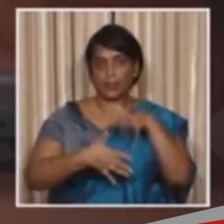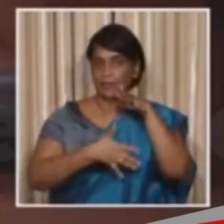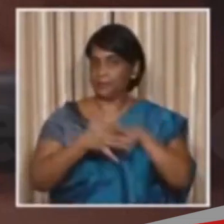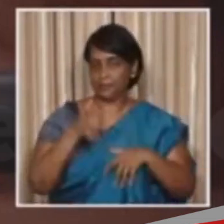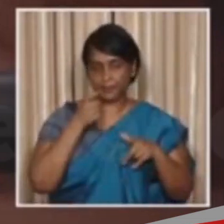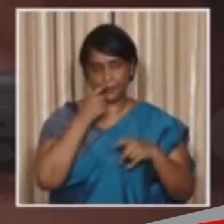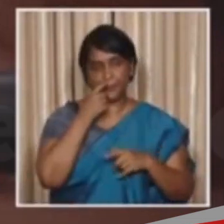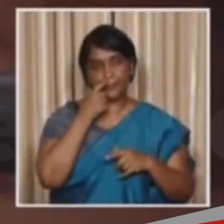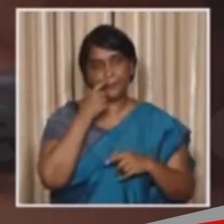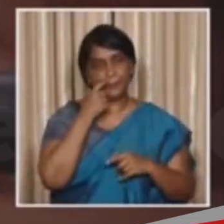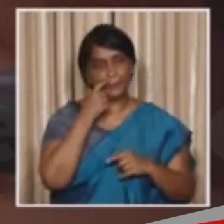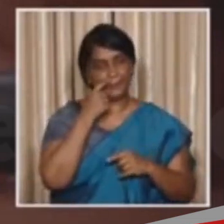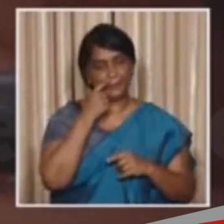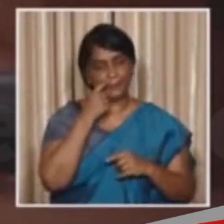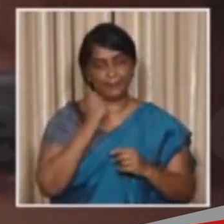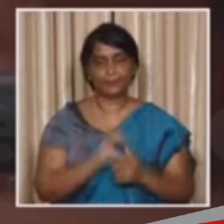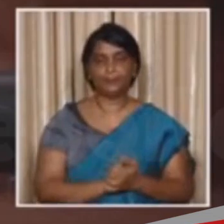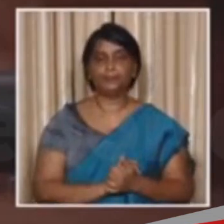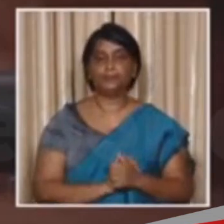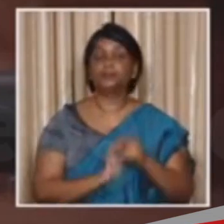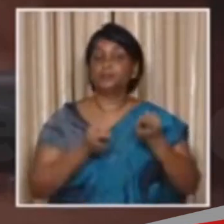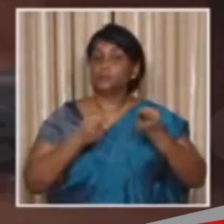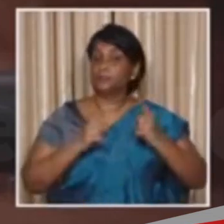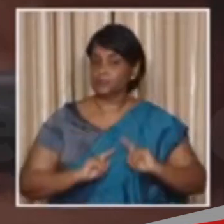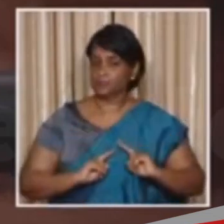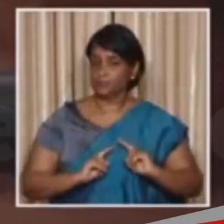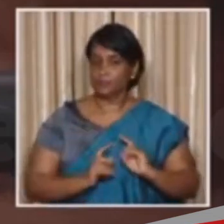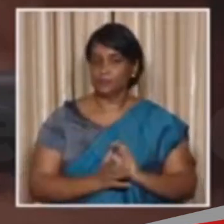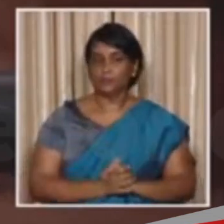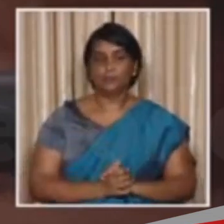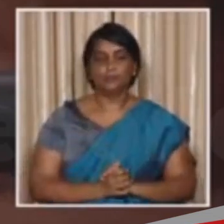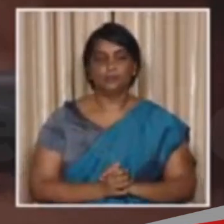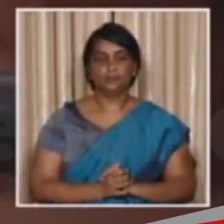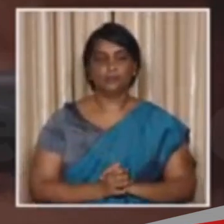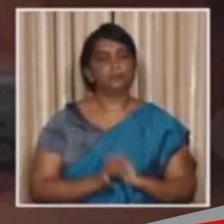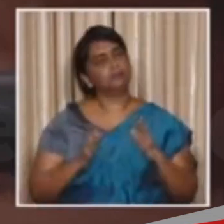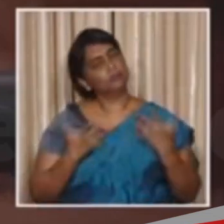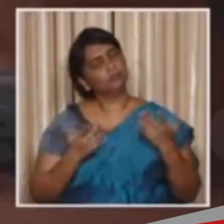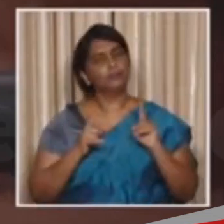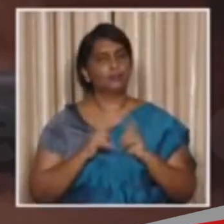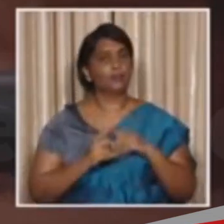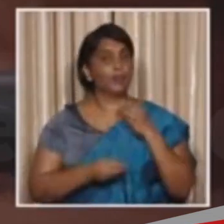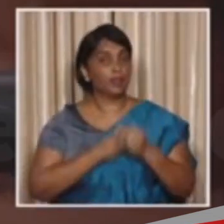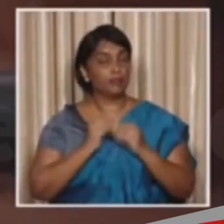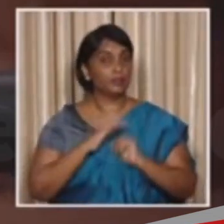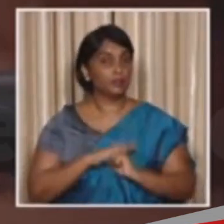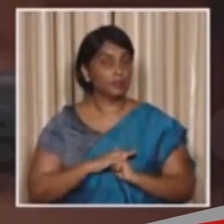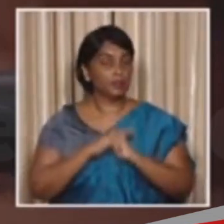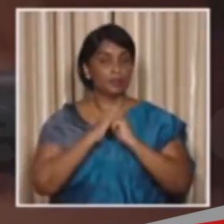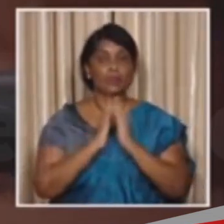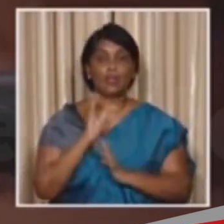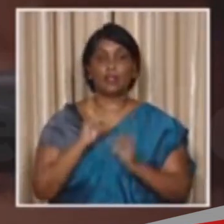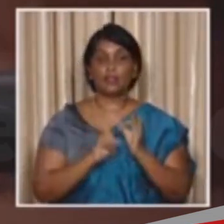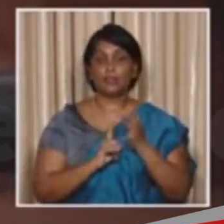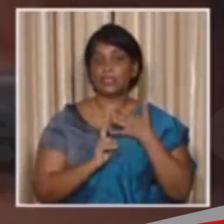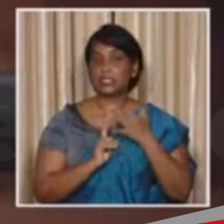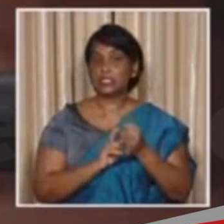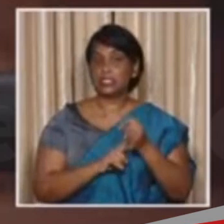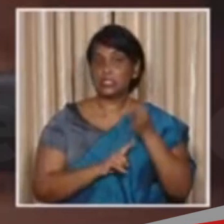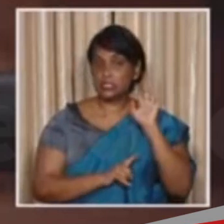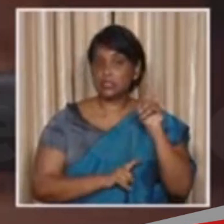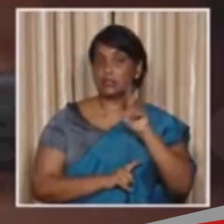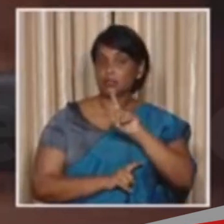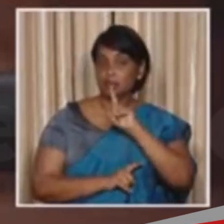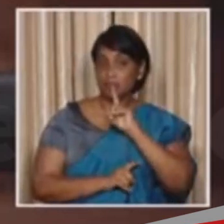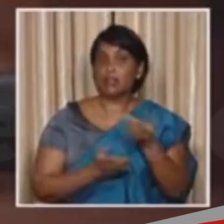තියෙන්නේ. ඊට පස්සේ කෙසේ වුවද ආයෝජන ප්‍රවර්ධන අමාත්‍යවරයා ලෙස ජනාධිපති විසින් ඉදිරිපත් කරන